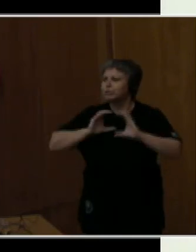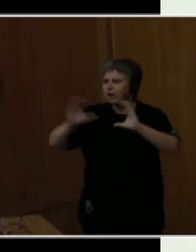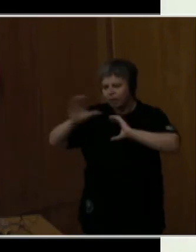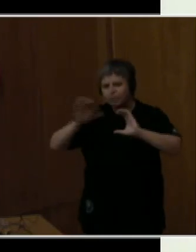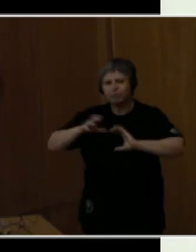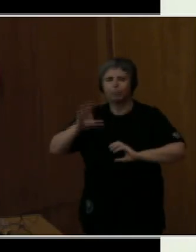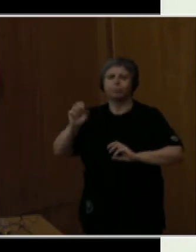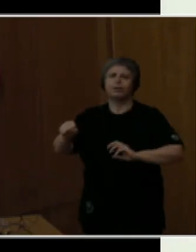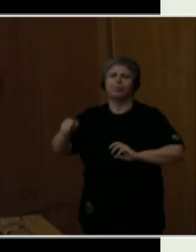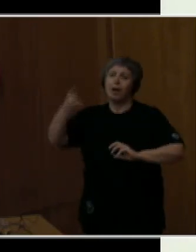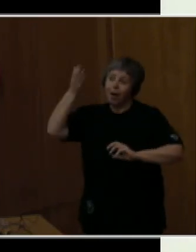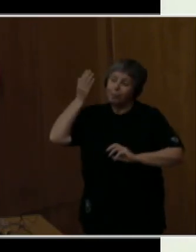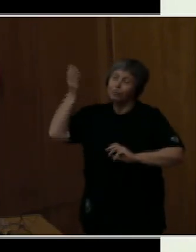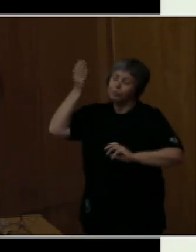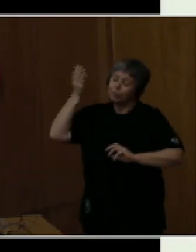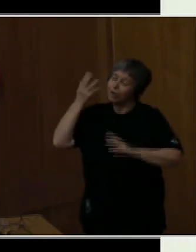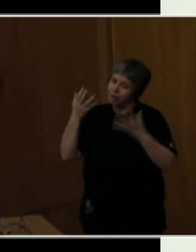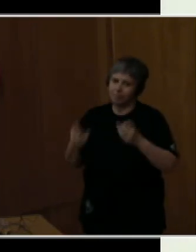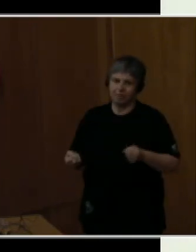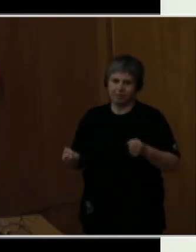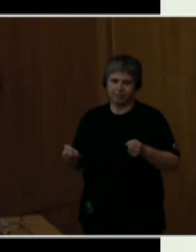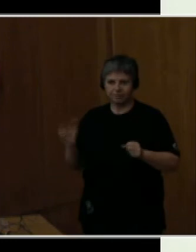Και ας έρθουμε ξανά στο σήμερα.